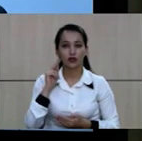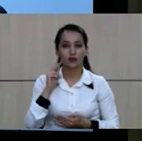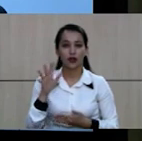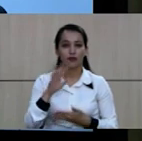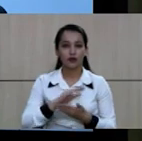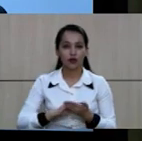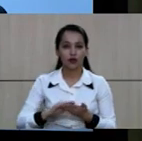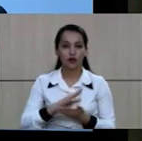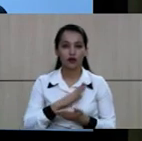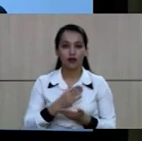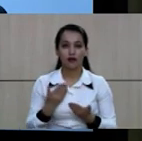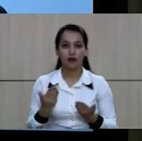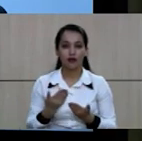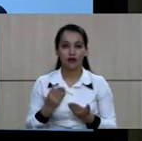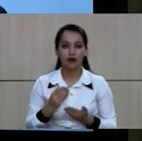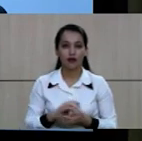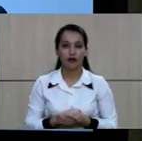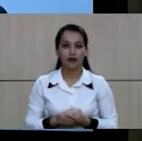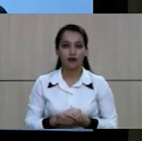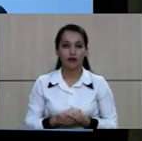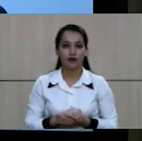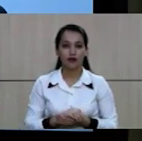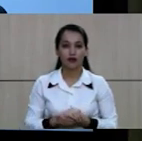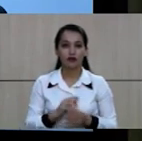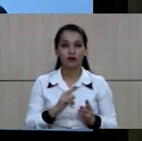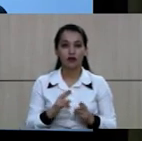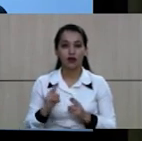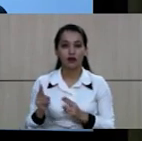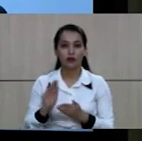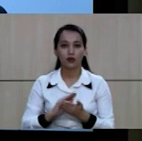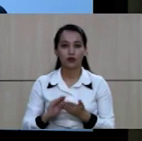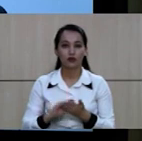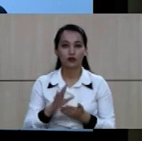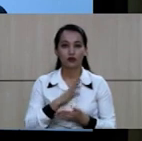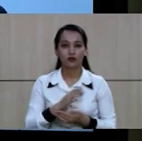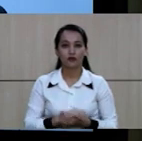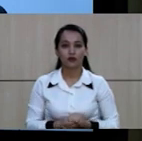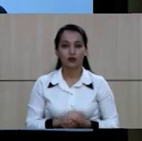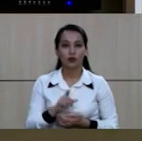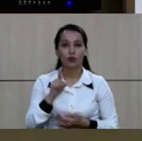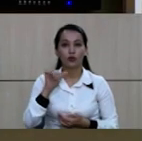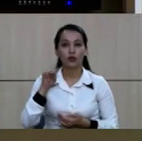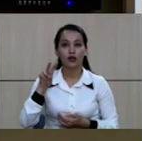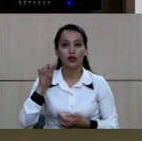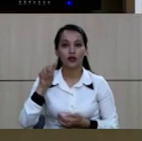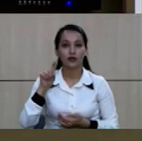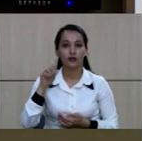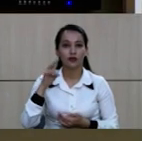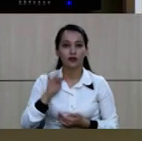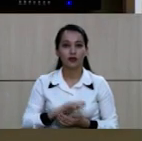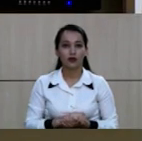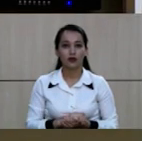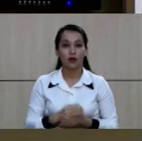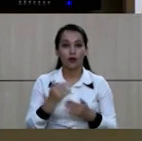шу масаллар қандай ҳолатда, қандай тартибда бериб борилади? Гулханий Бойтепада